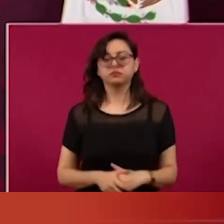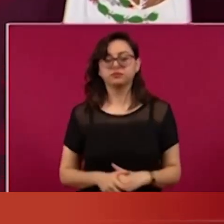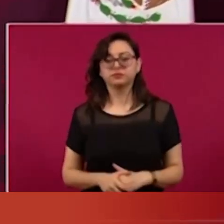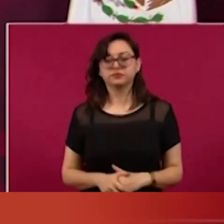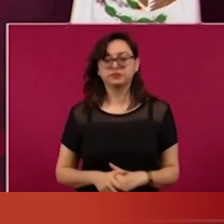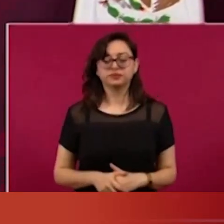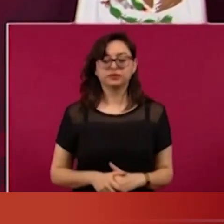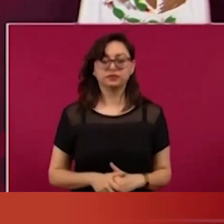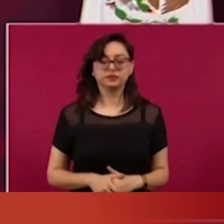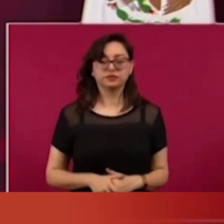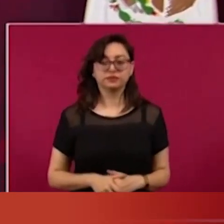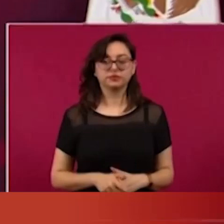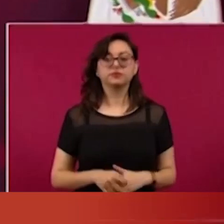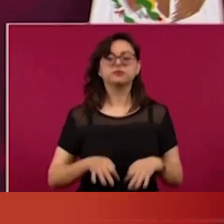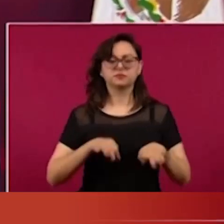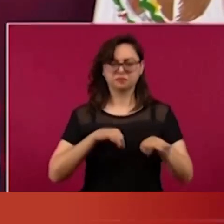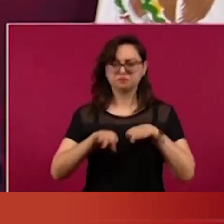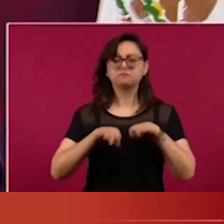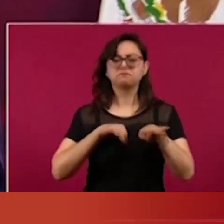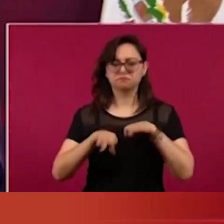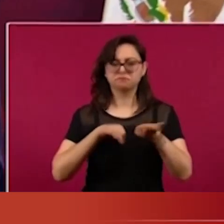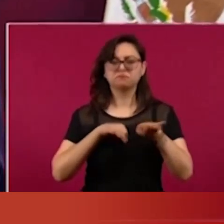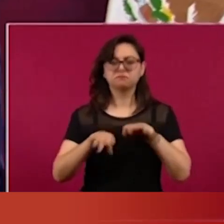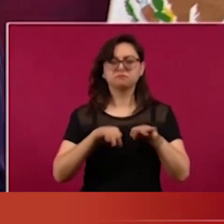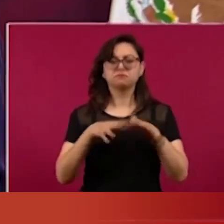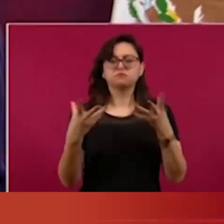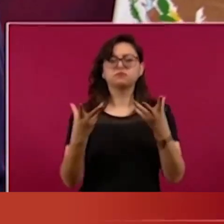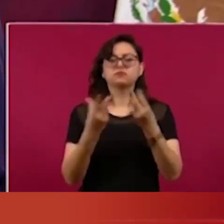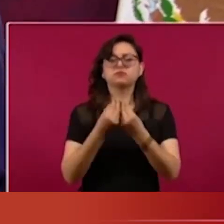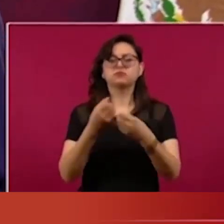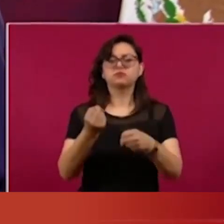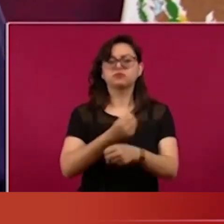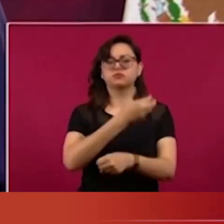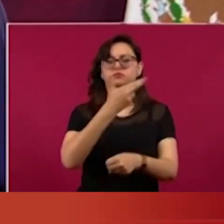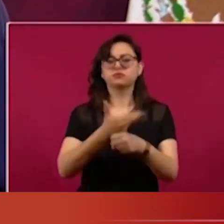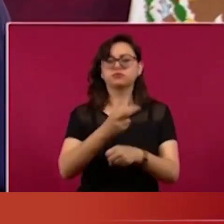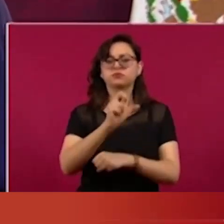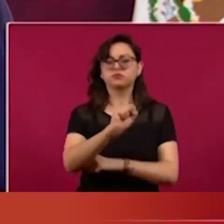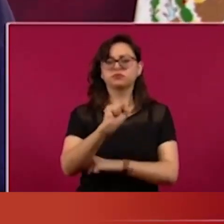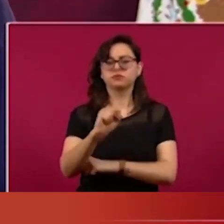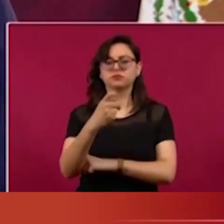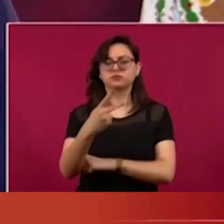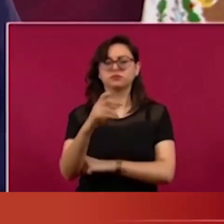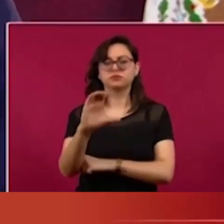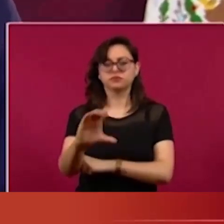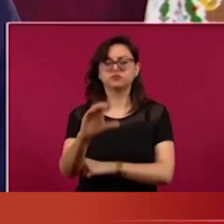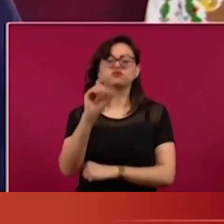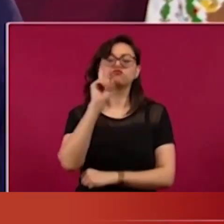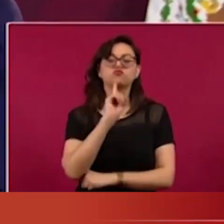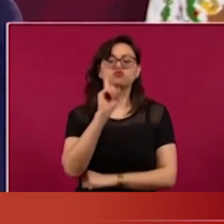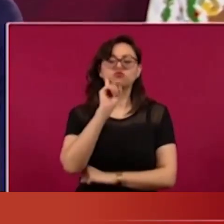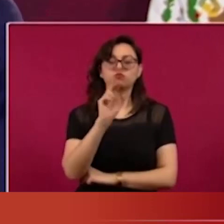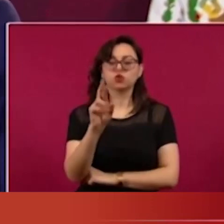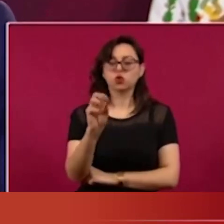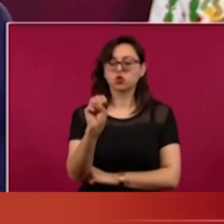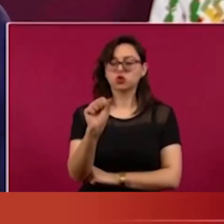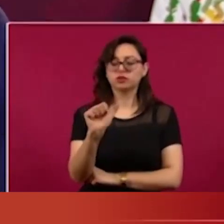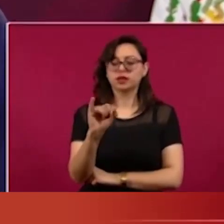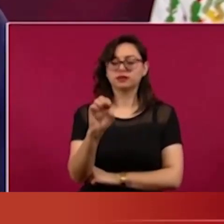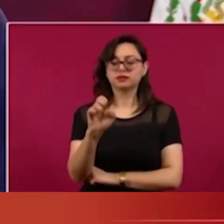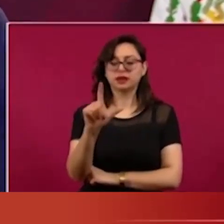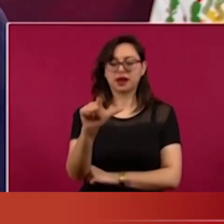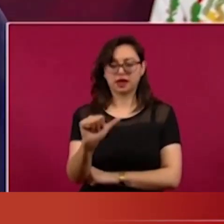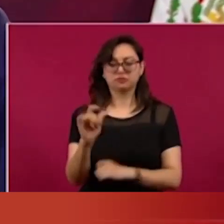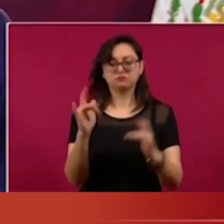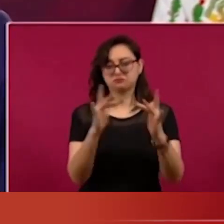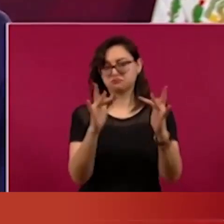都被带进同一辆车，随后被现场的持枪人员带走。受害者身份目前尚未确定，但 FBI 表